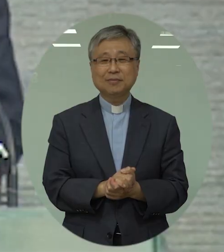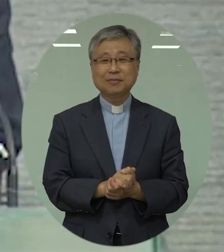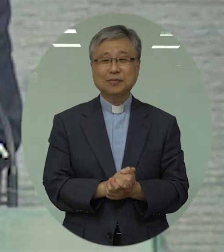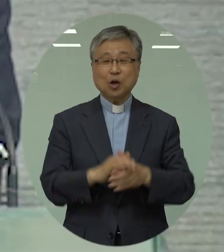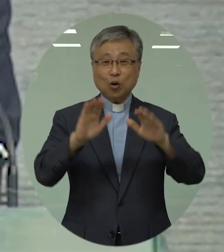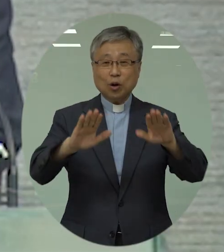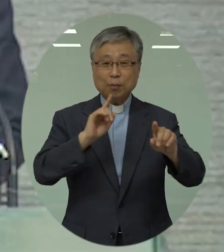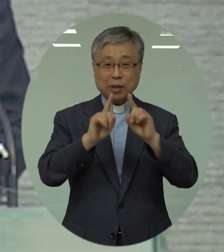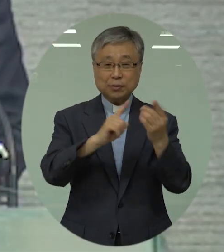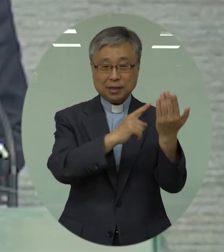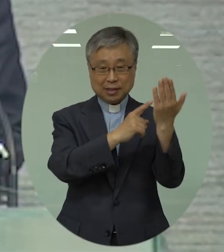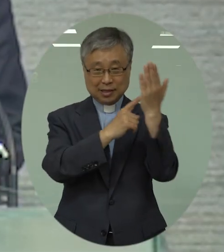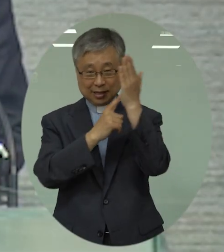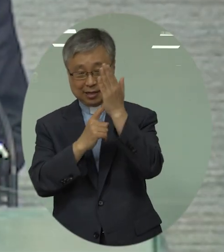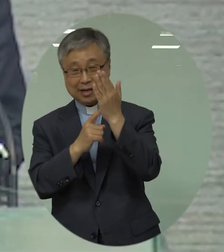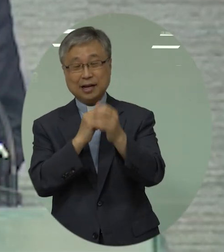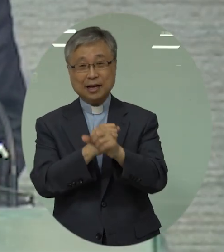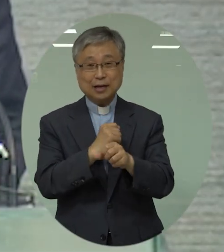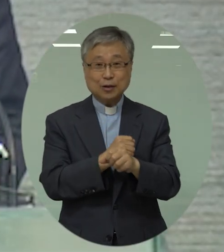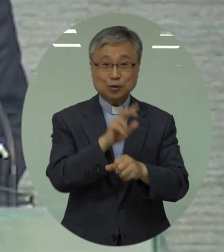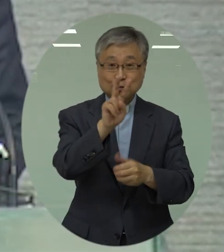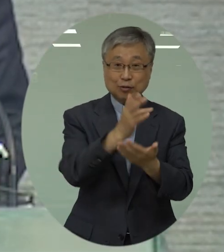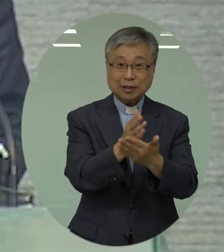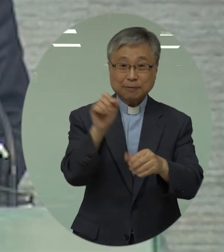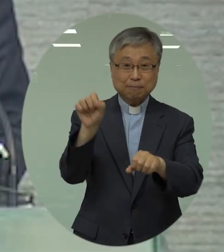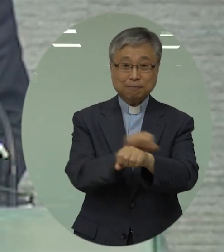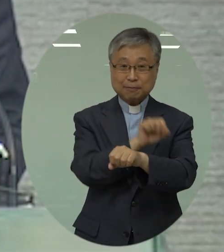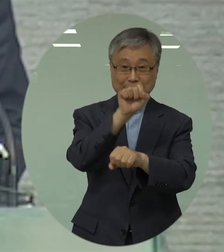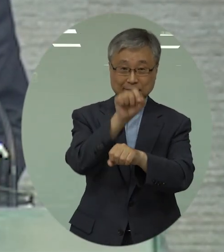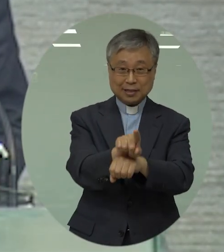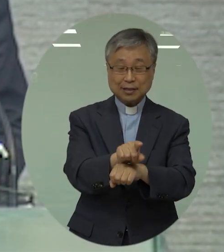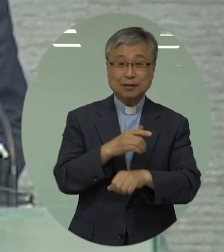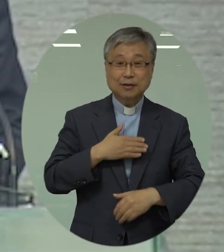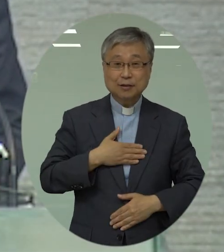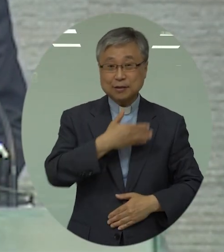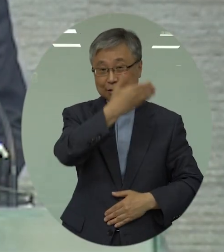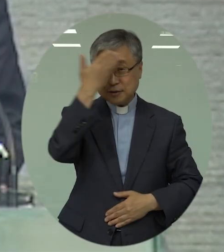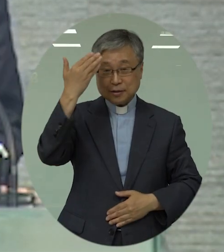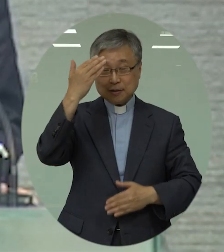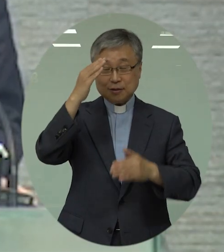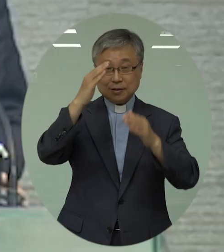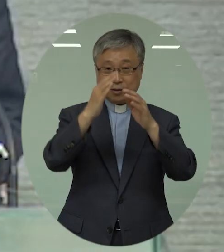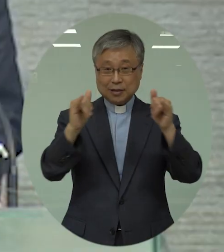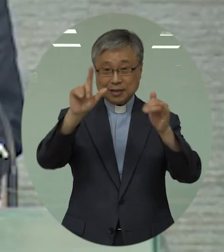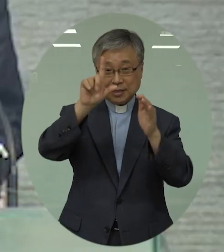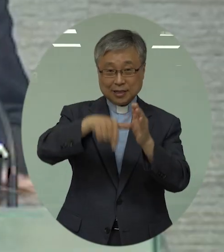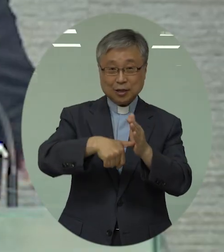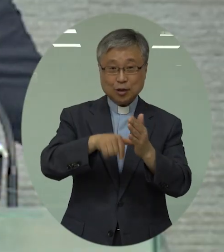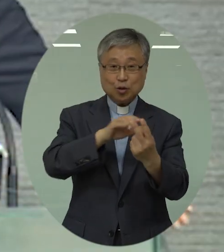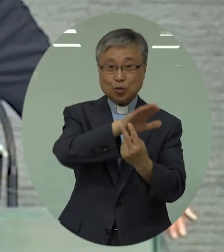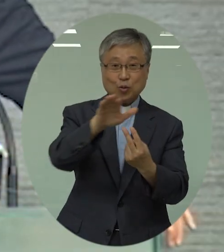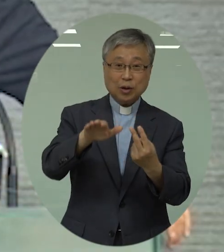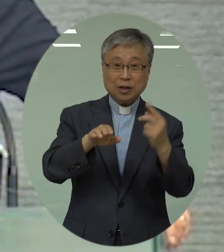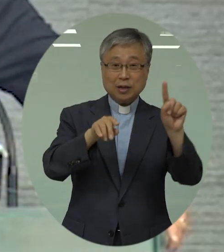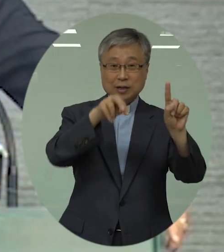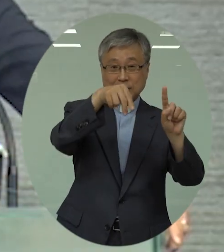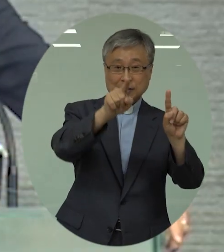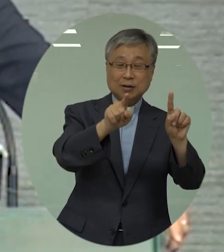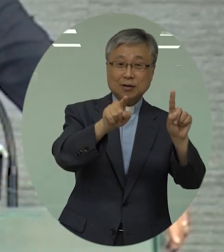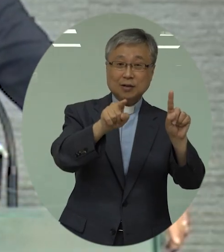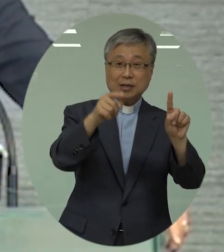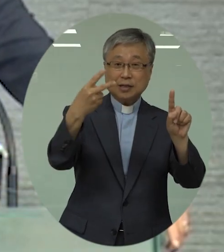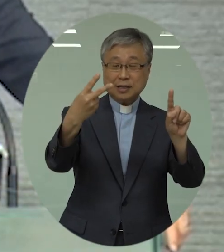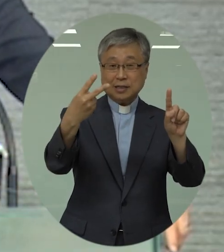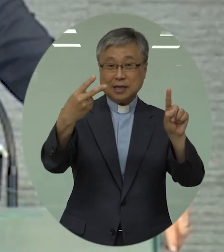자, 본문에 나타난 청년의 두 가지 특성, 청년기의 두 가지 특성이 뭔가? 우리 요한일서 2장 13절,